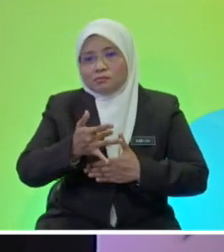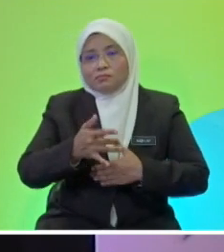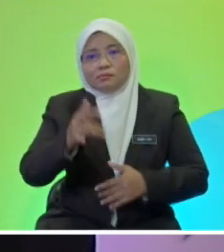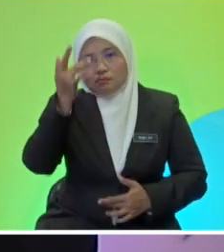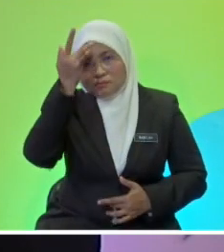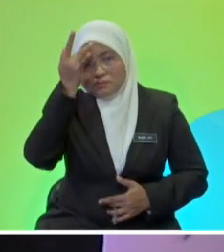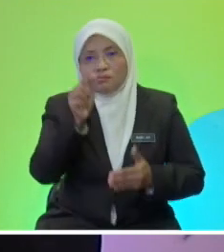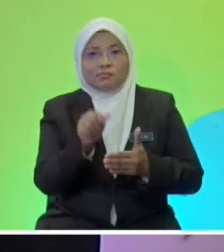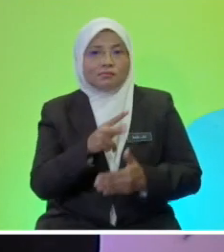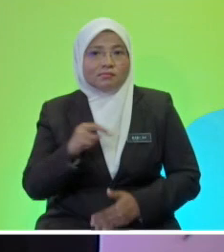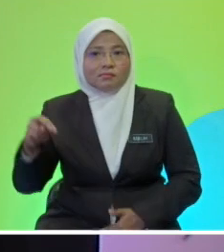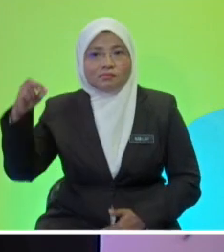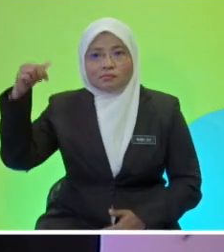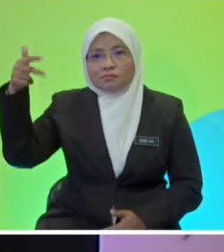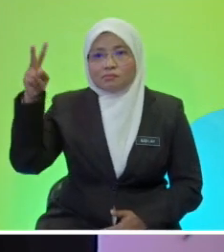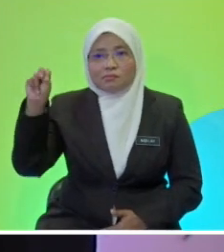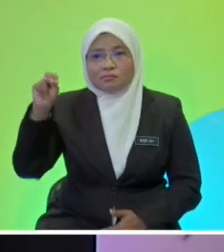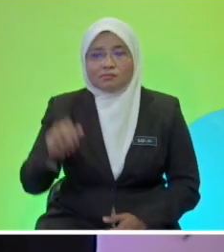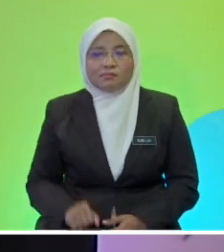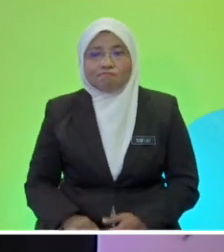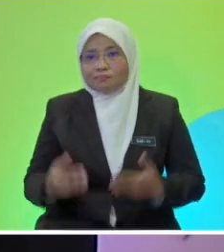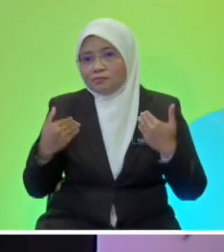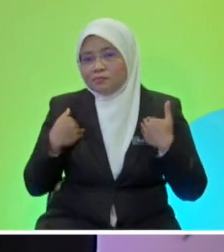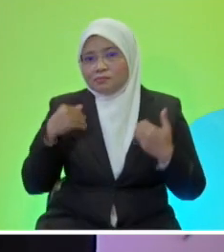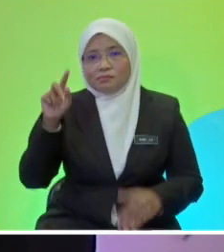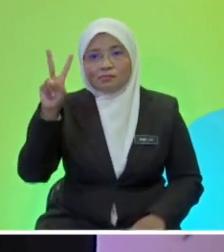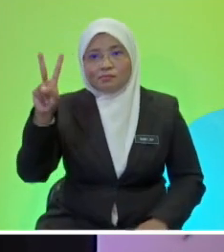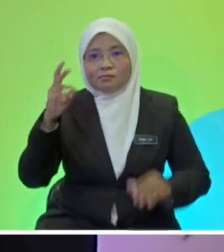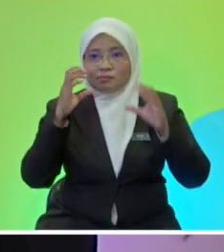gangguan jin tadi ada dua kaidah Oke